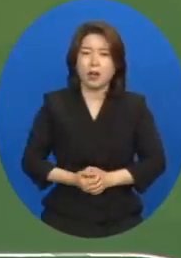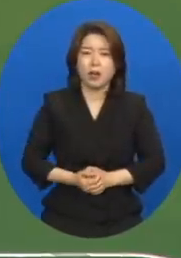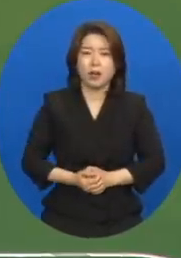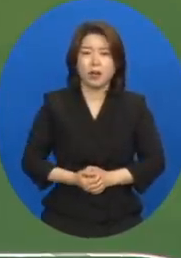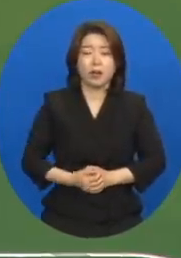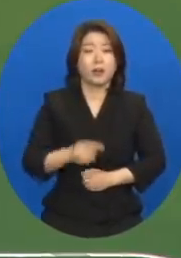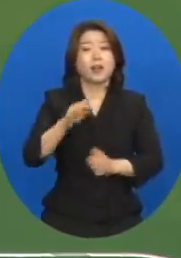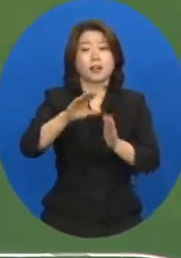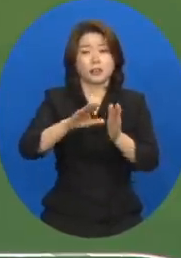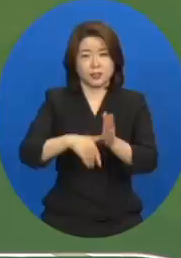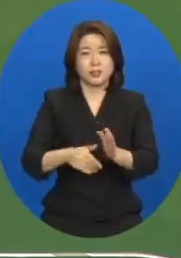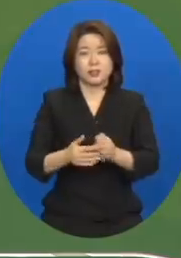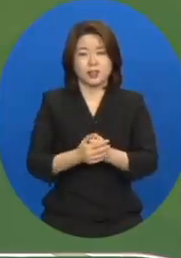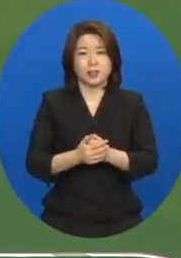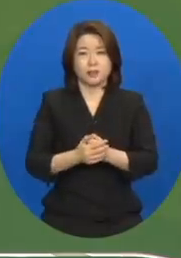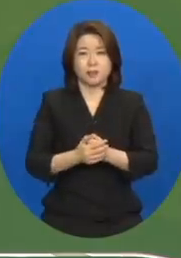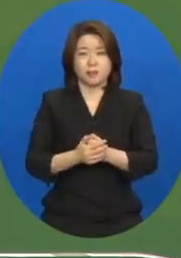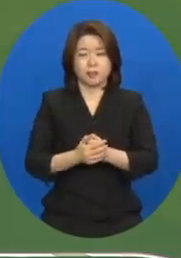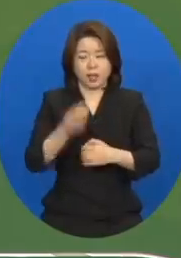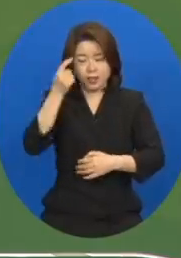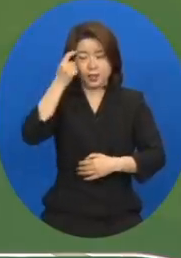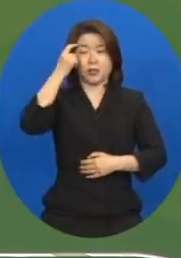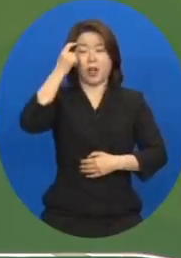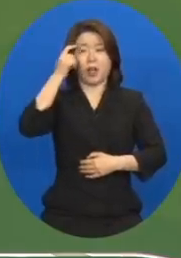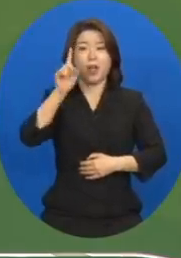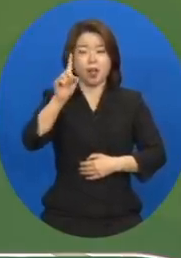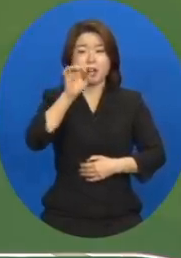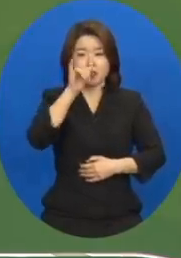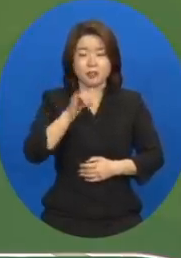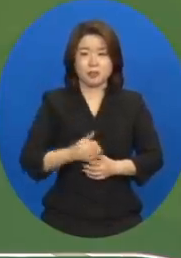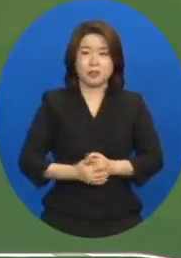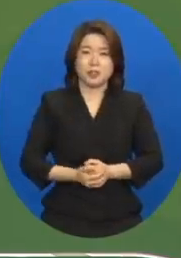근데 그때 딱 마음에 깨달아지는 게 있더래요.